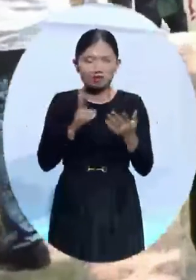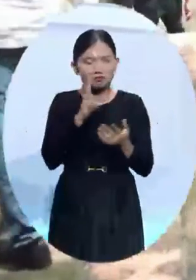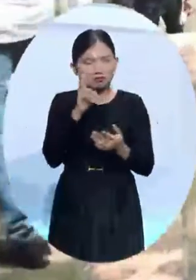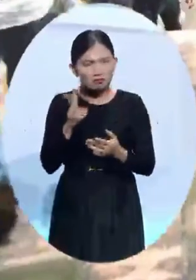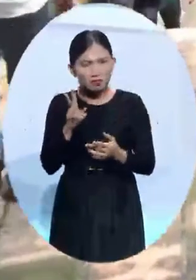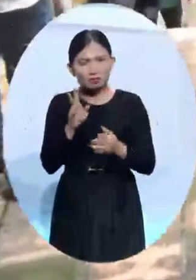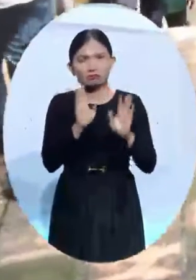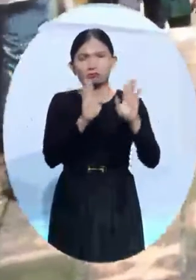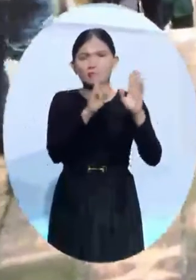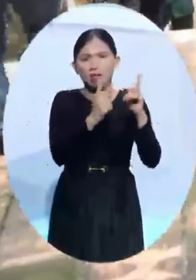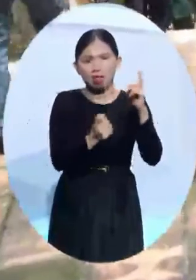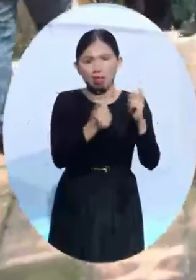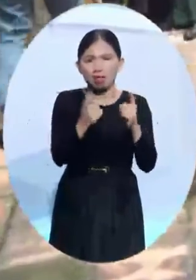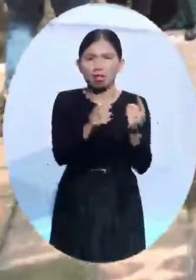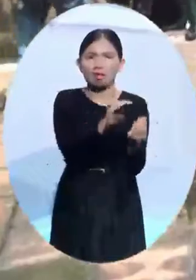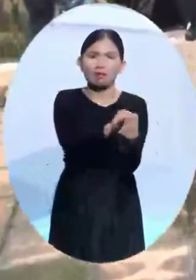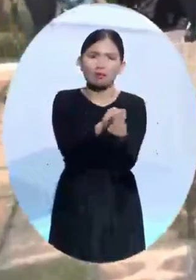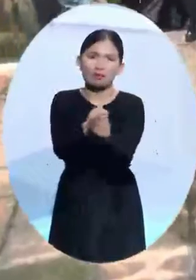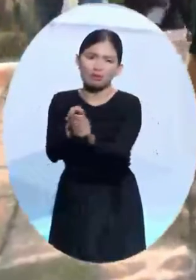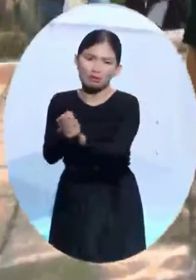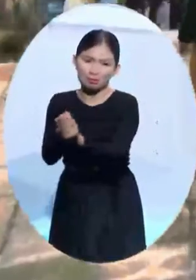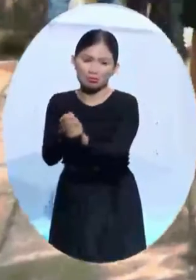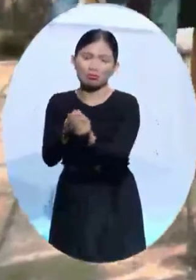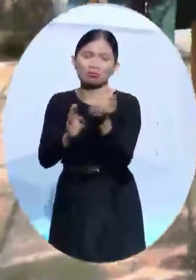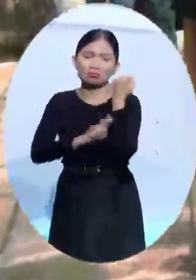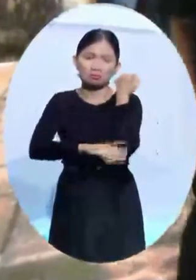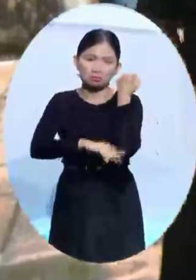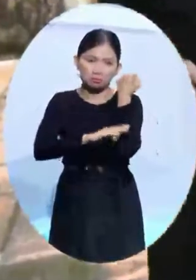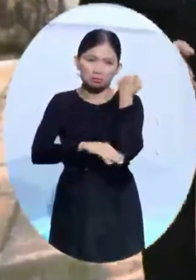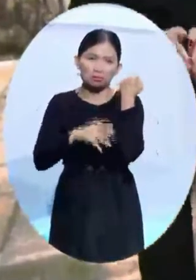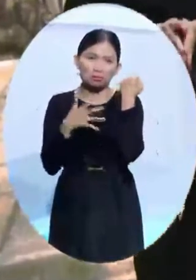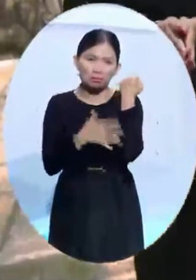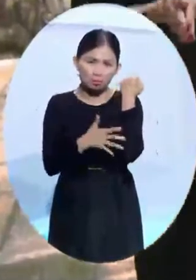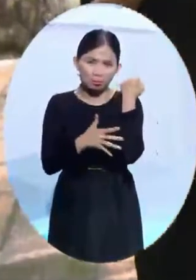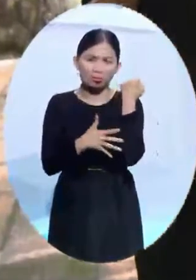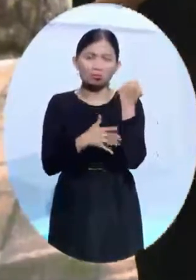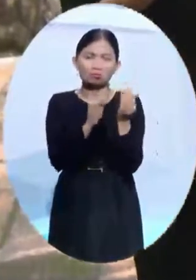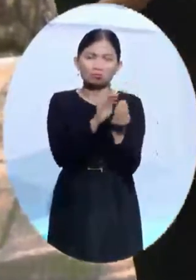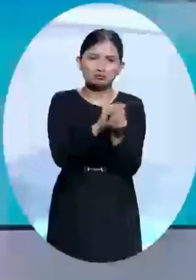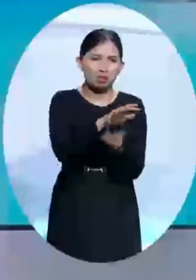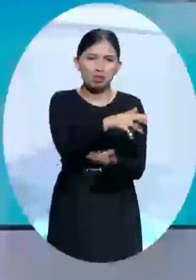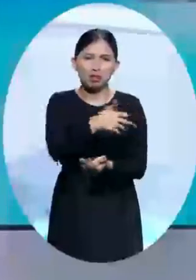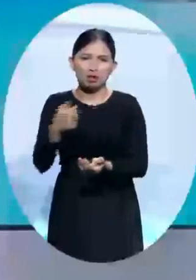viện và đội điều trị quân dân y miền năm xưa, hài cốt chưa quy tập được.